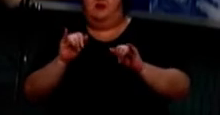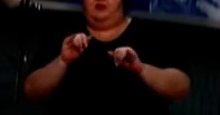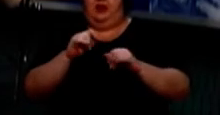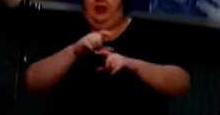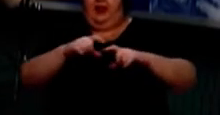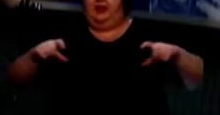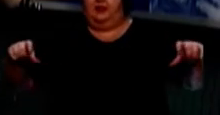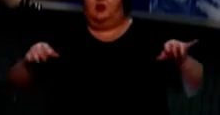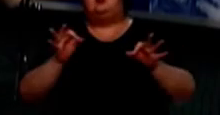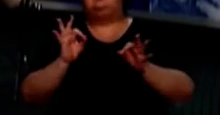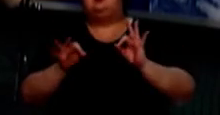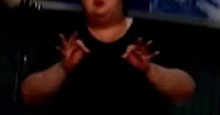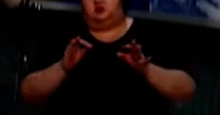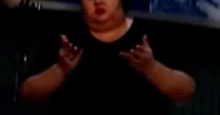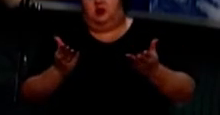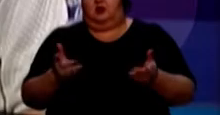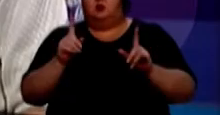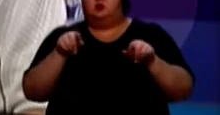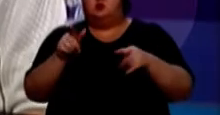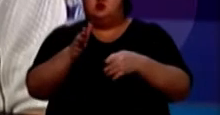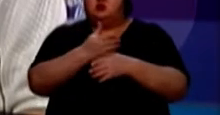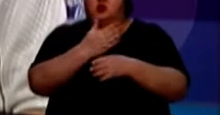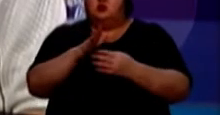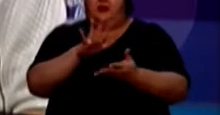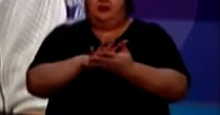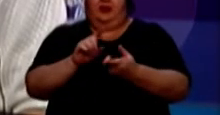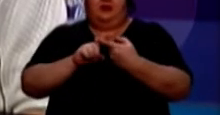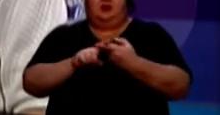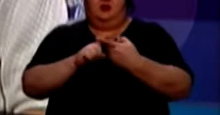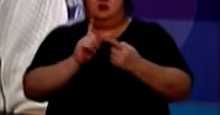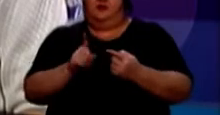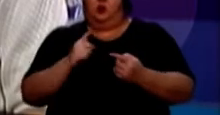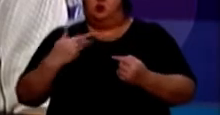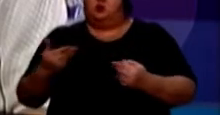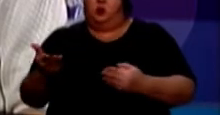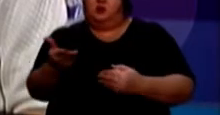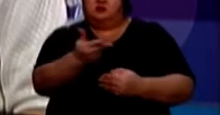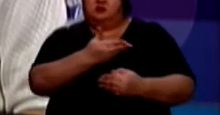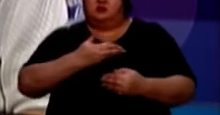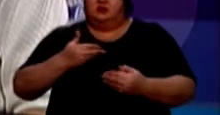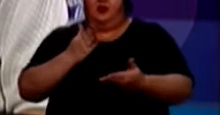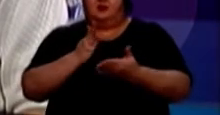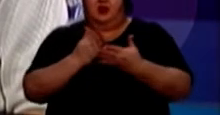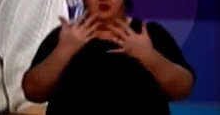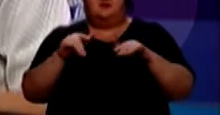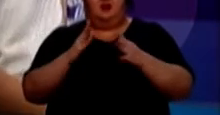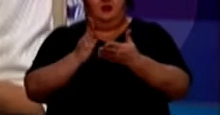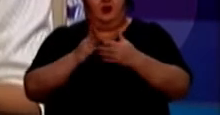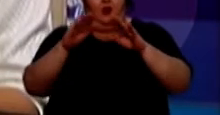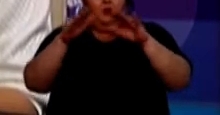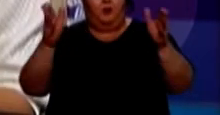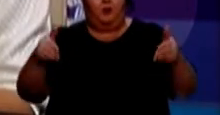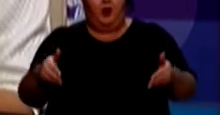що сортування сміття залежить від кожного з нас. Зараз вже є пункти, зараз вже є баки. І,